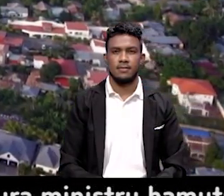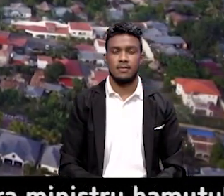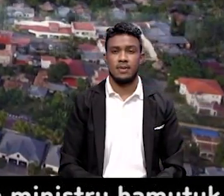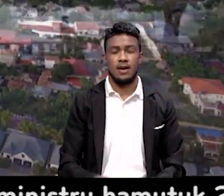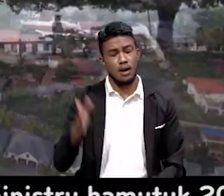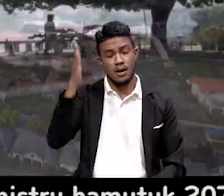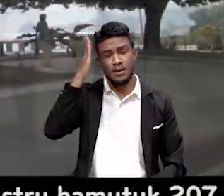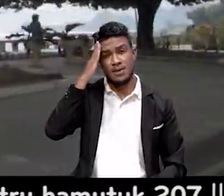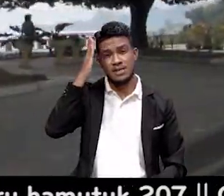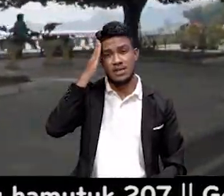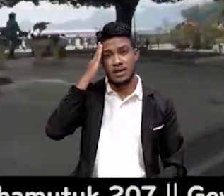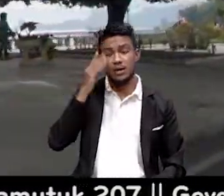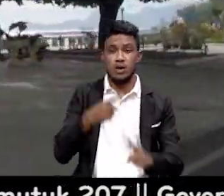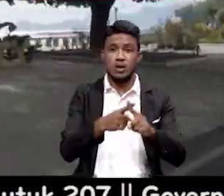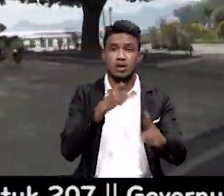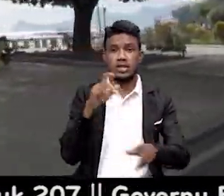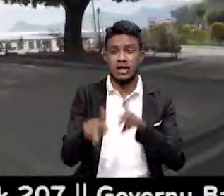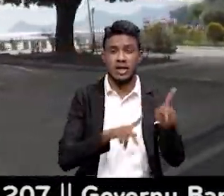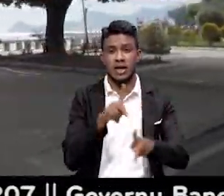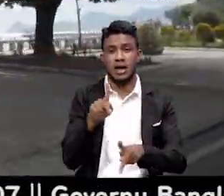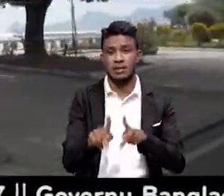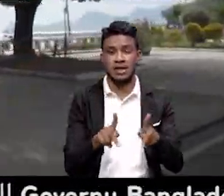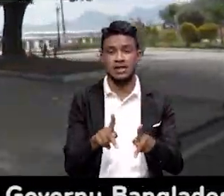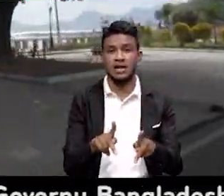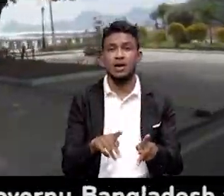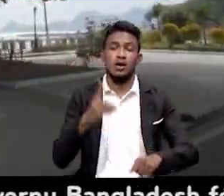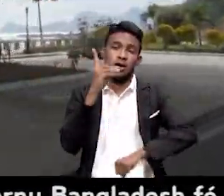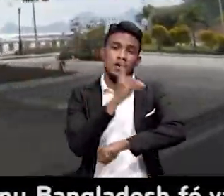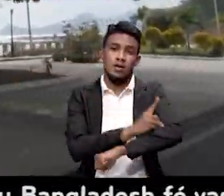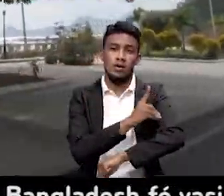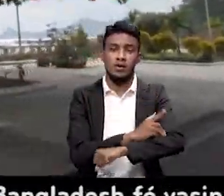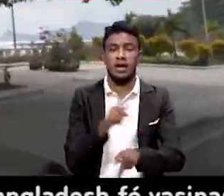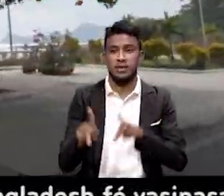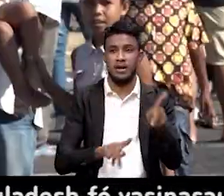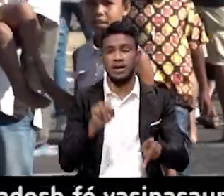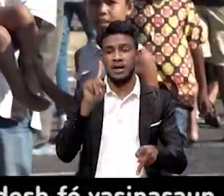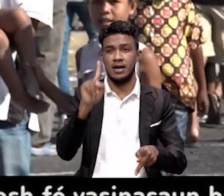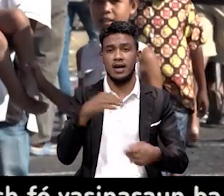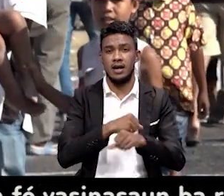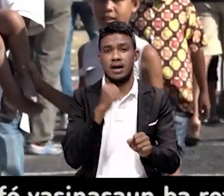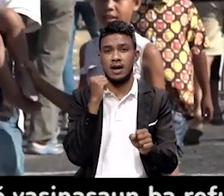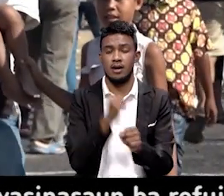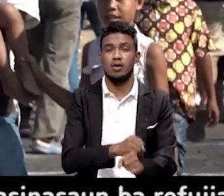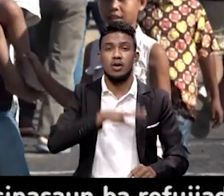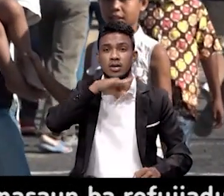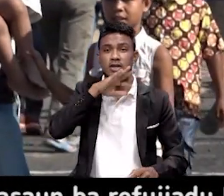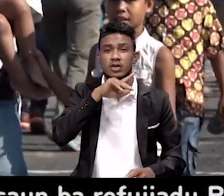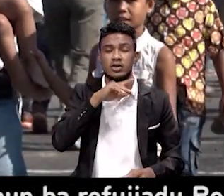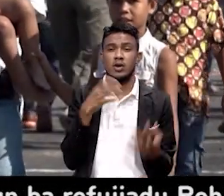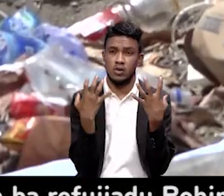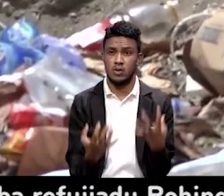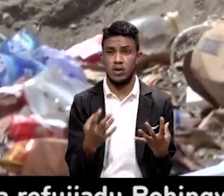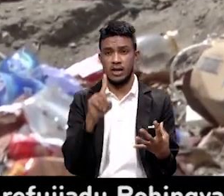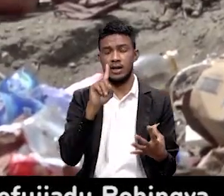Imazina, husi total habitantes ne, kada loron ema ida produs lisu kilograma ida. No laia